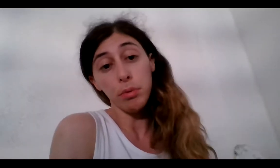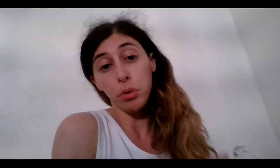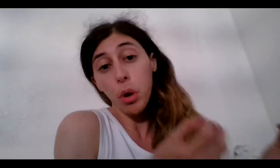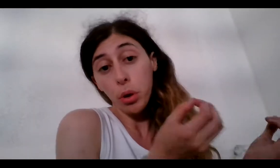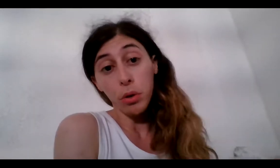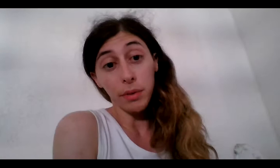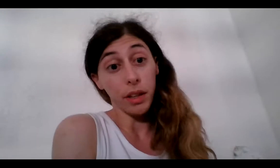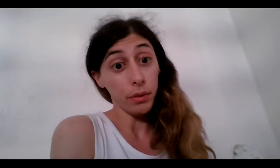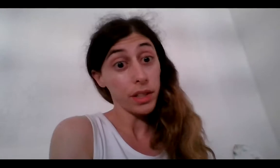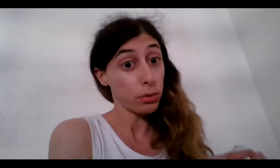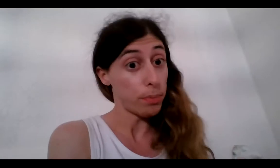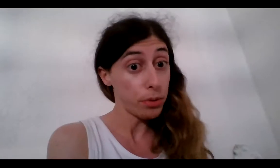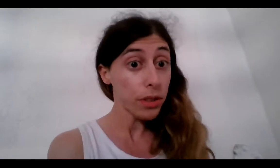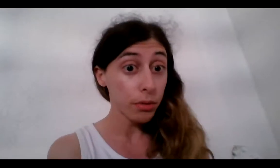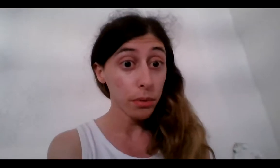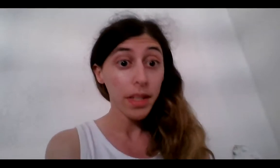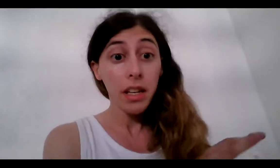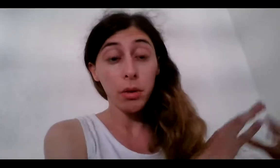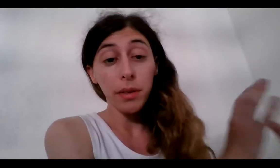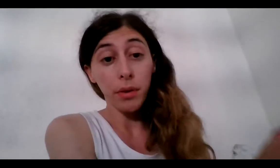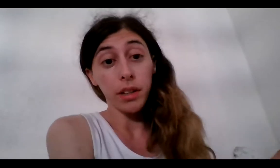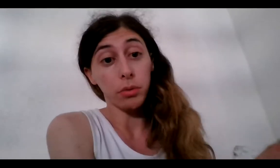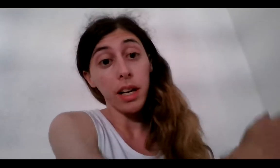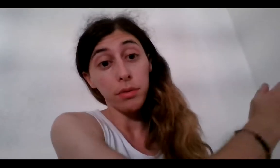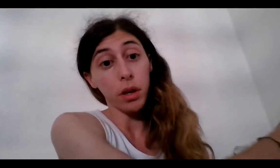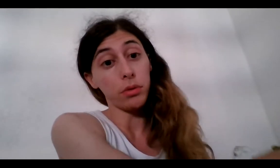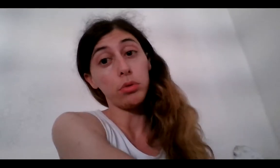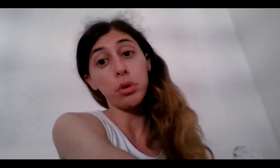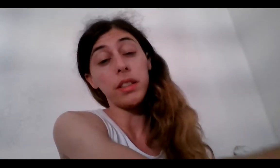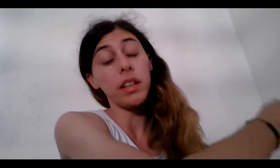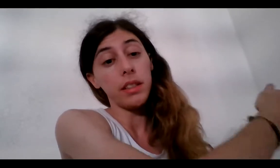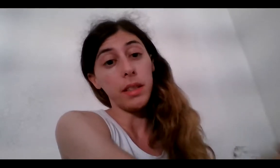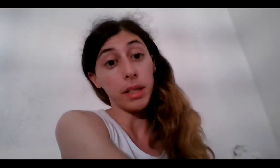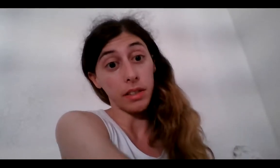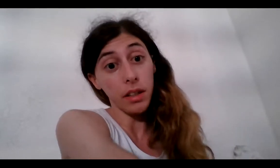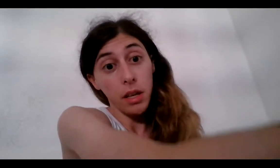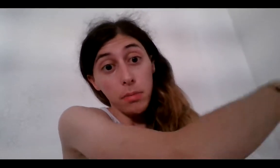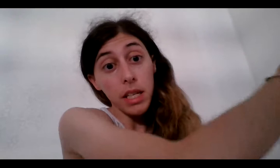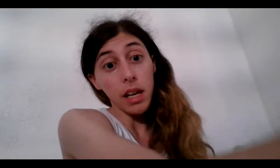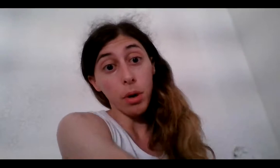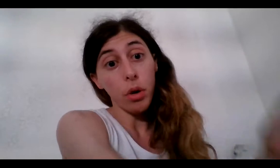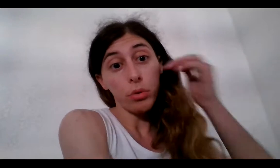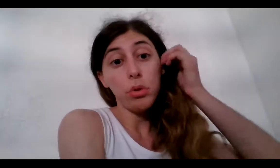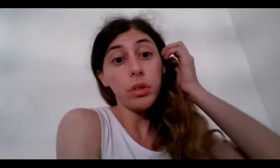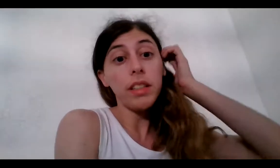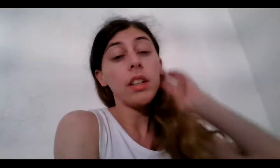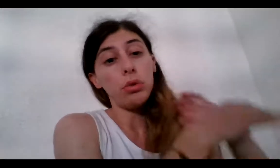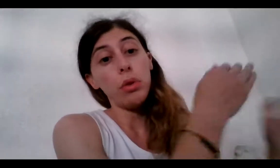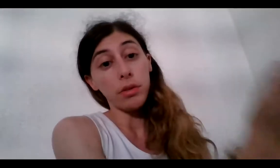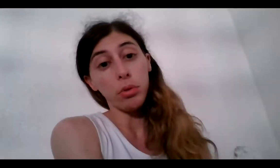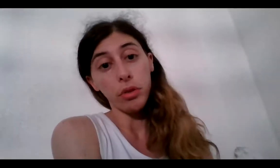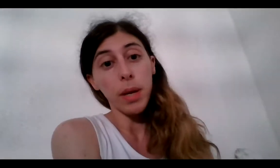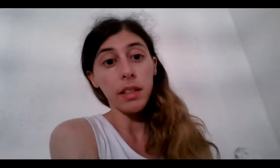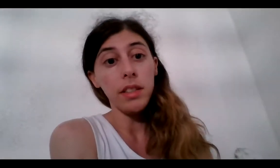constater plutôt que les freins, en fait, sont à plusieurs niveaux. Que les freins sont à la fois donc du côté des médecins, mais également du côté